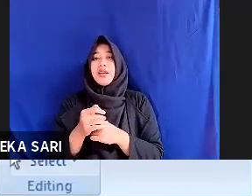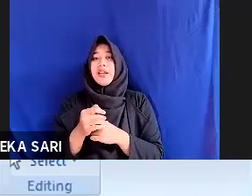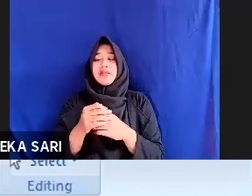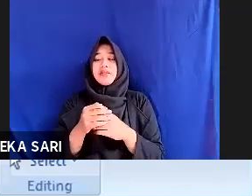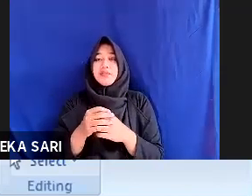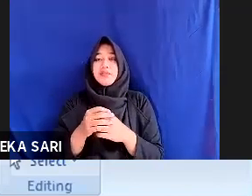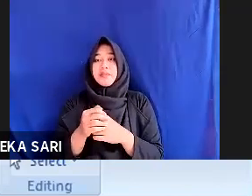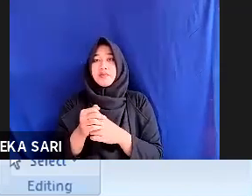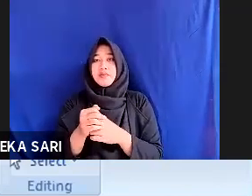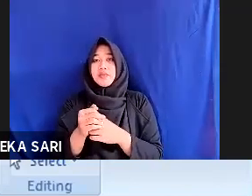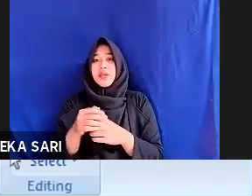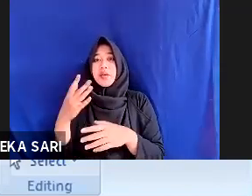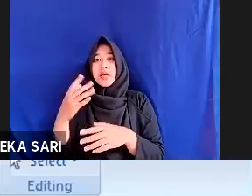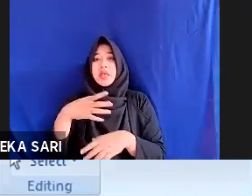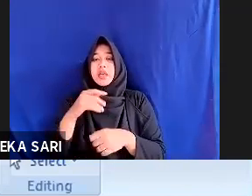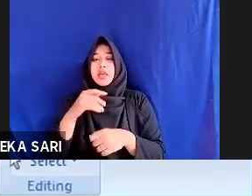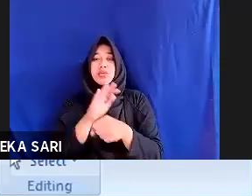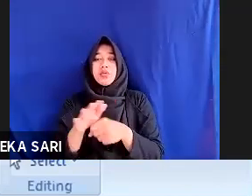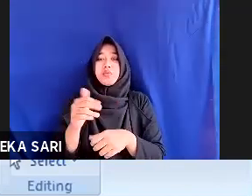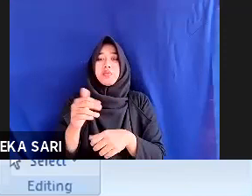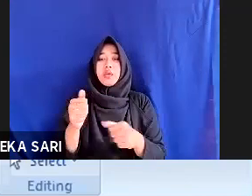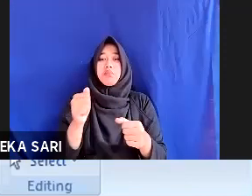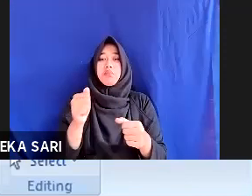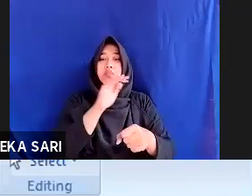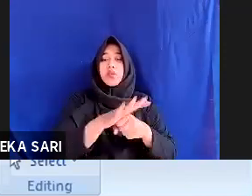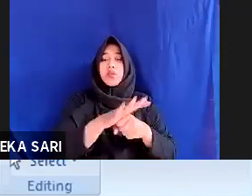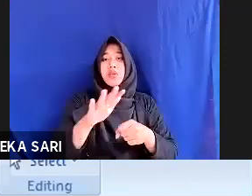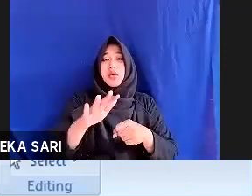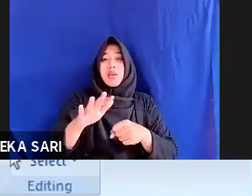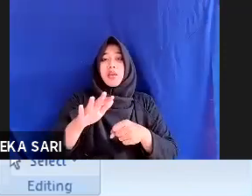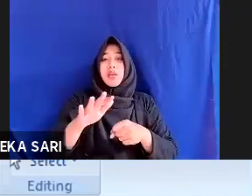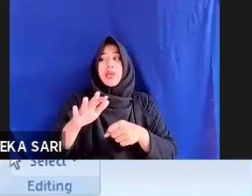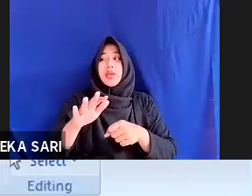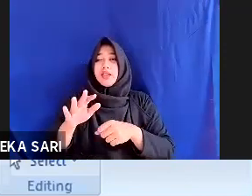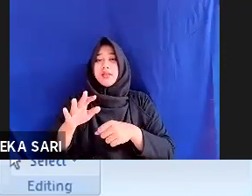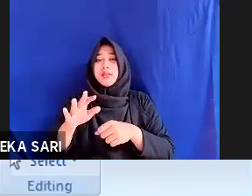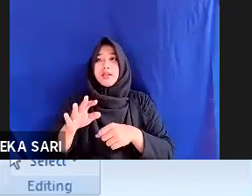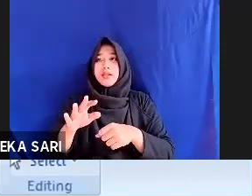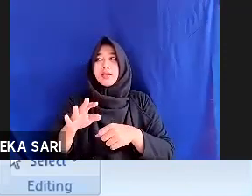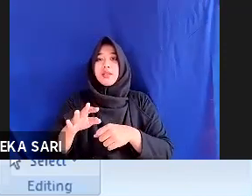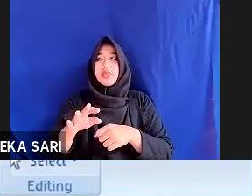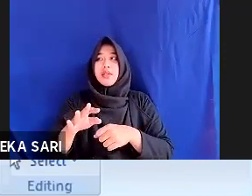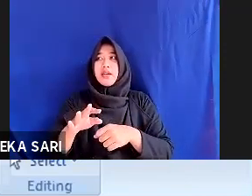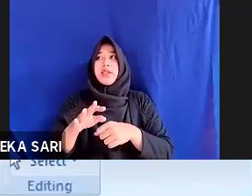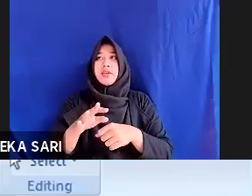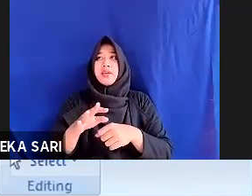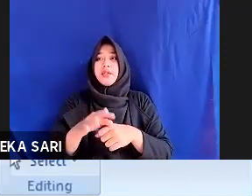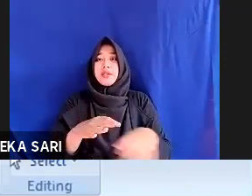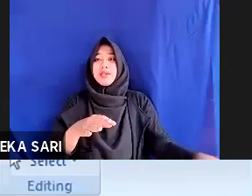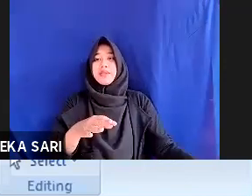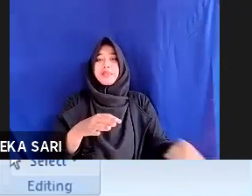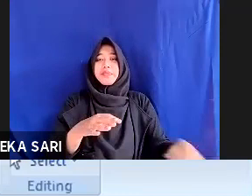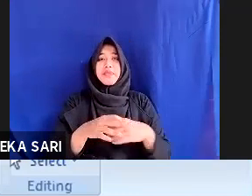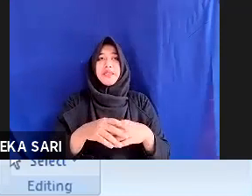kebutuhannya. Hari ini sebenarnya kita sedang diuji untuk itu. Maka mestinya apa yang dilakukan oleh masyarakat sipil ini